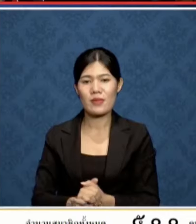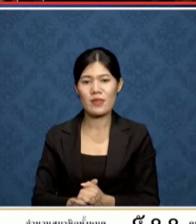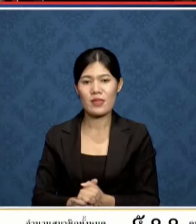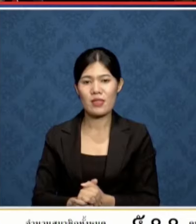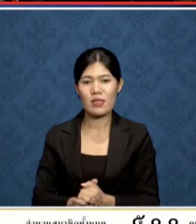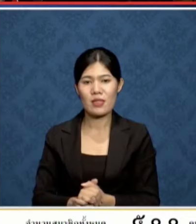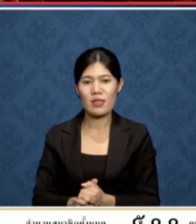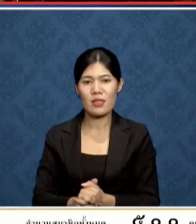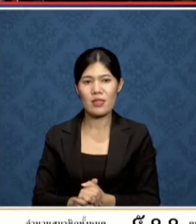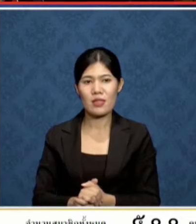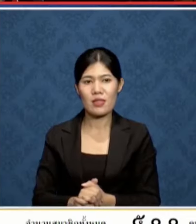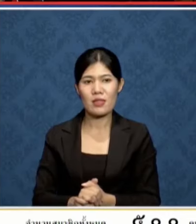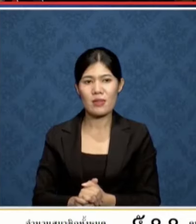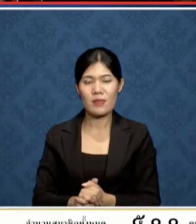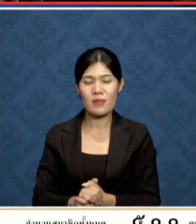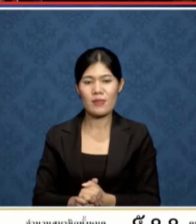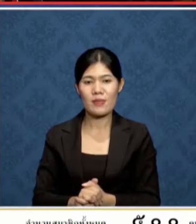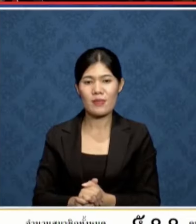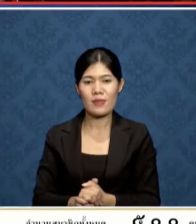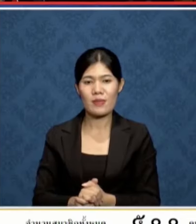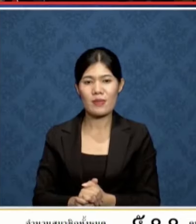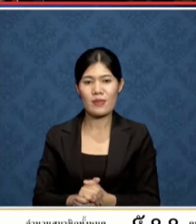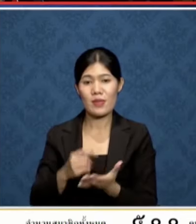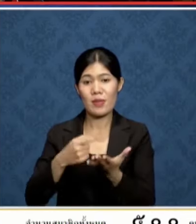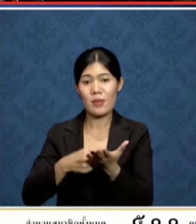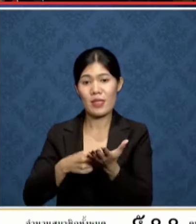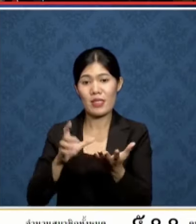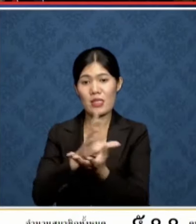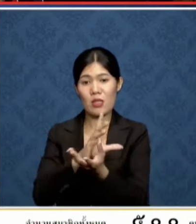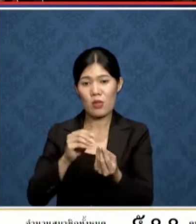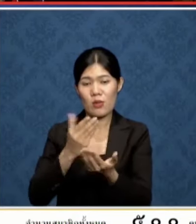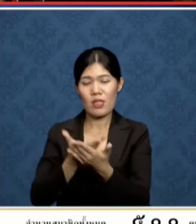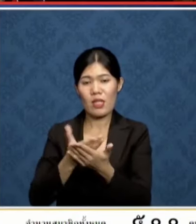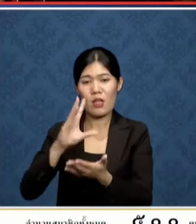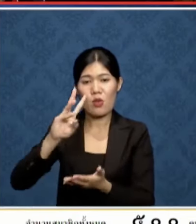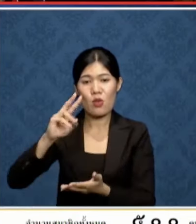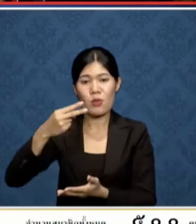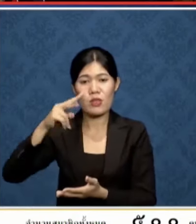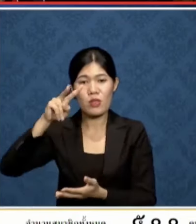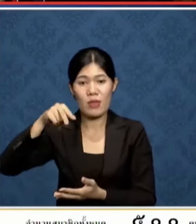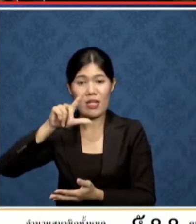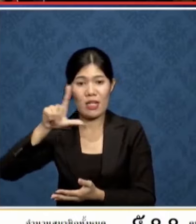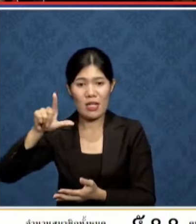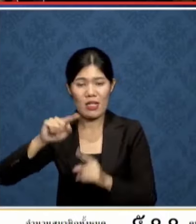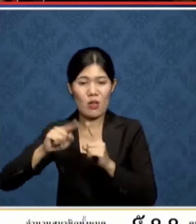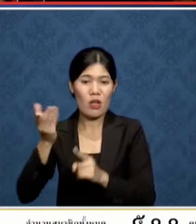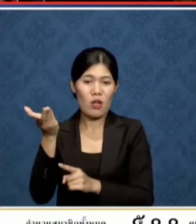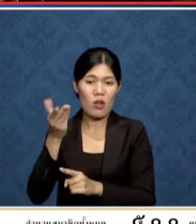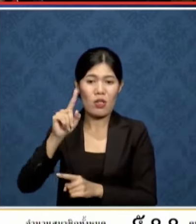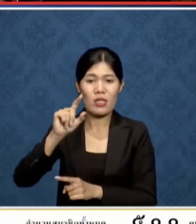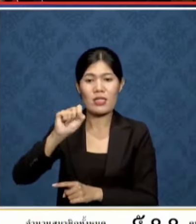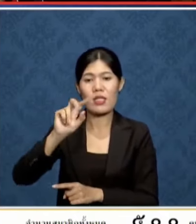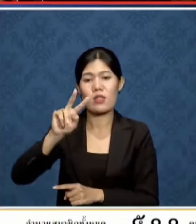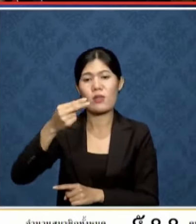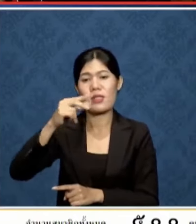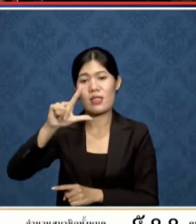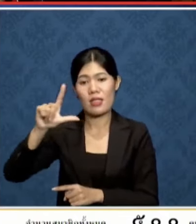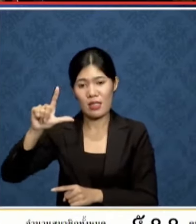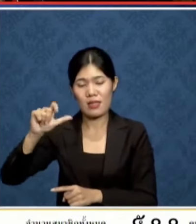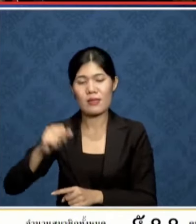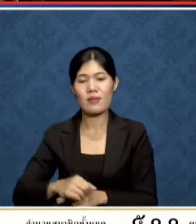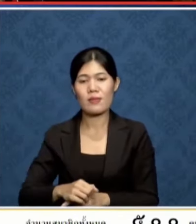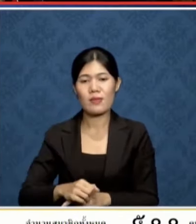ประมาณสูงที่สุดคือ 62,000ล้านบาทจากคำขอก่อนหน้าที่ขอไปที่สำนักงบนะครับอยู่ที่ 12,000ล้านบาทนะครับก็ตามนะครับเข้าใจครับเหตุ